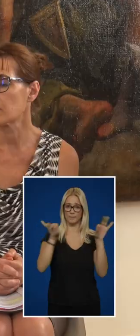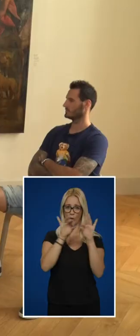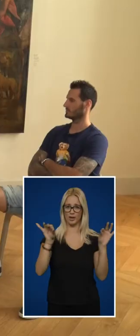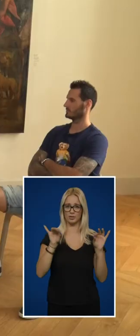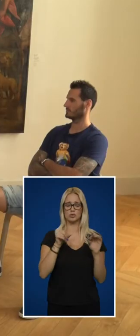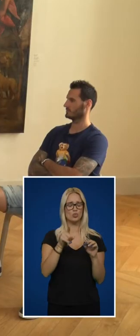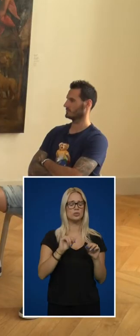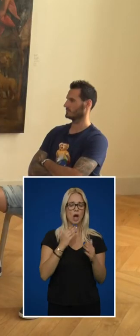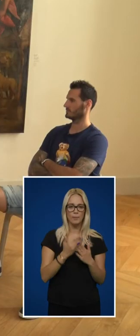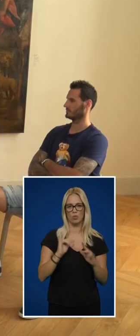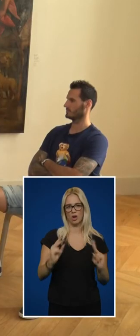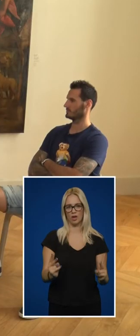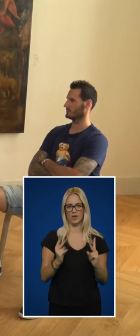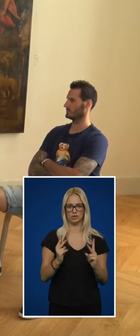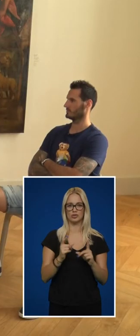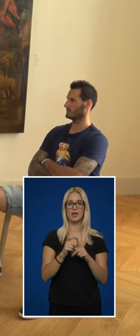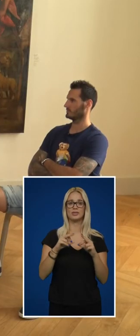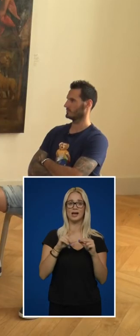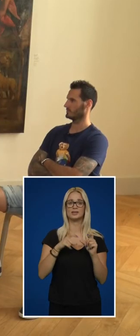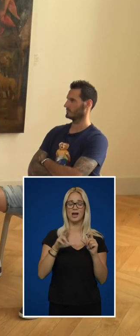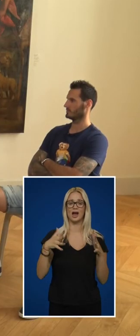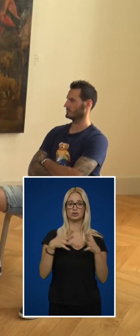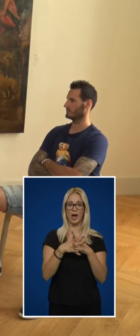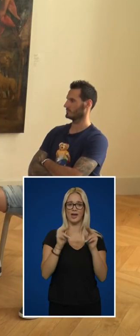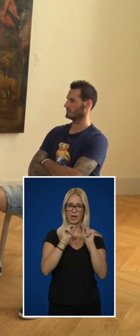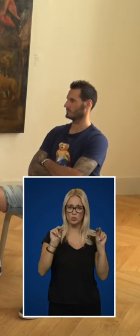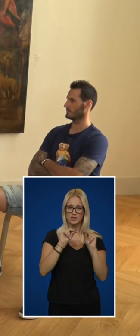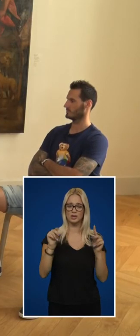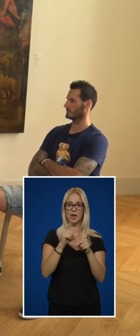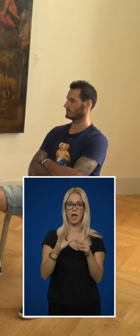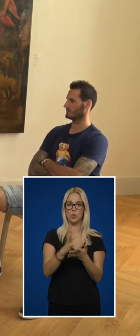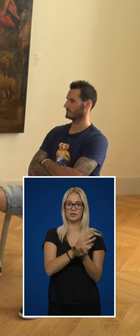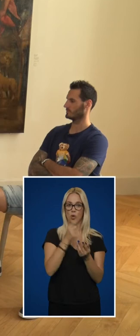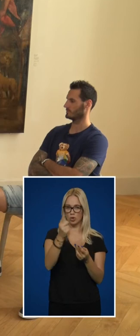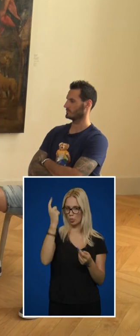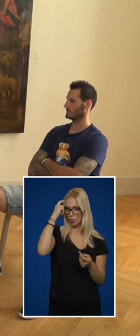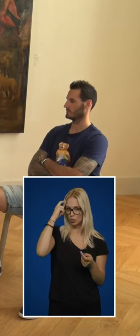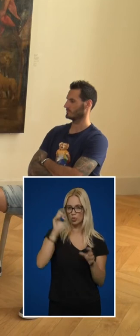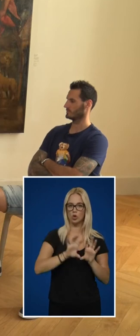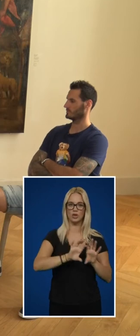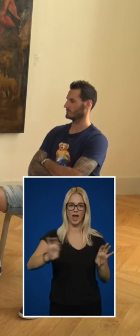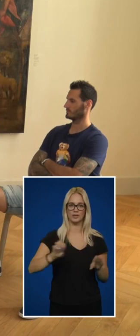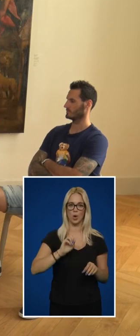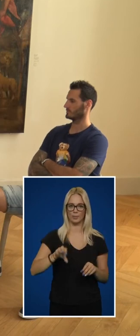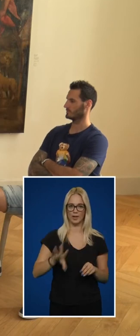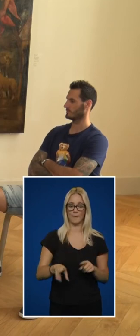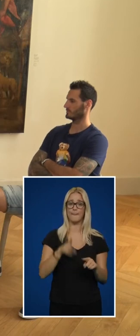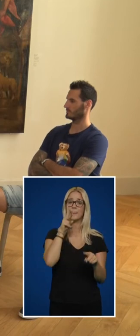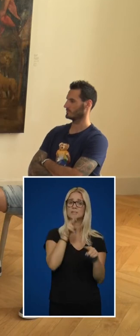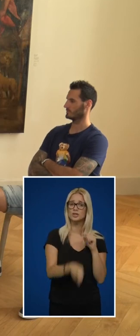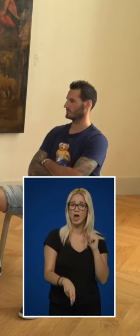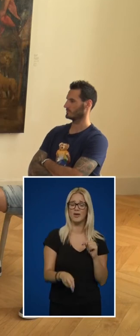projekta, da se educira, informira i zapravo kroz ovakav projekt i slične projekte, slične aktivnosti,